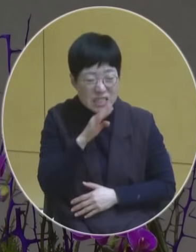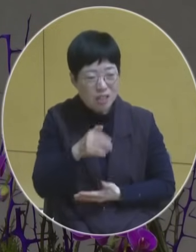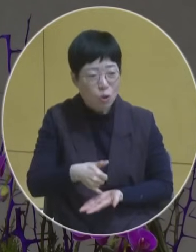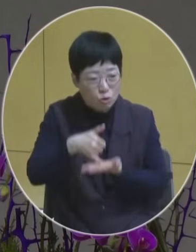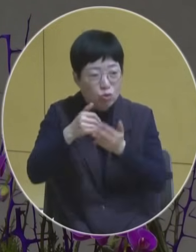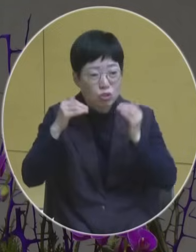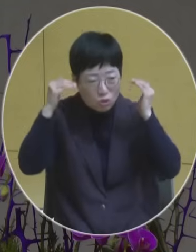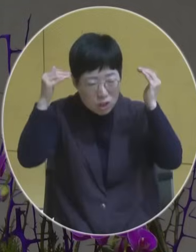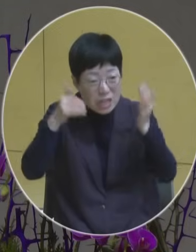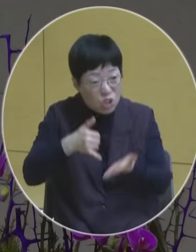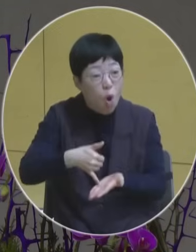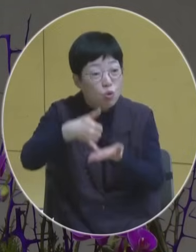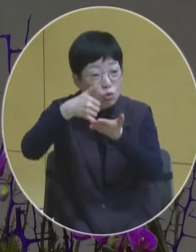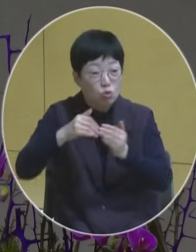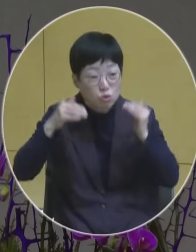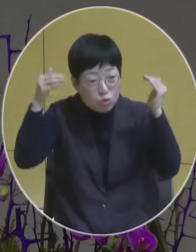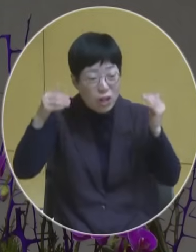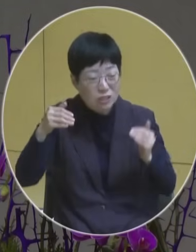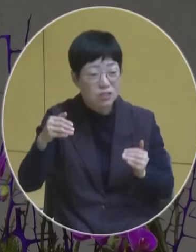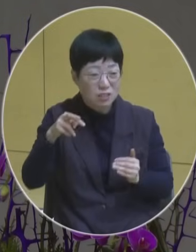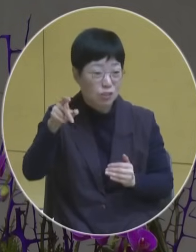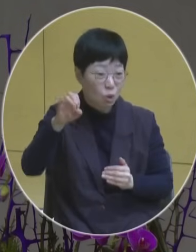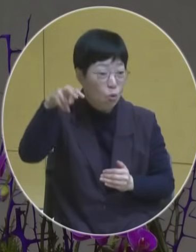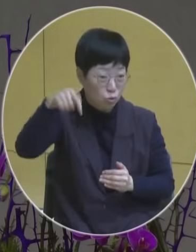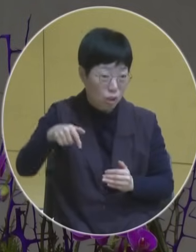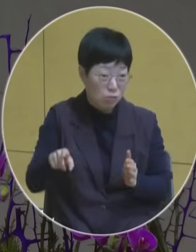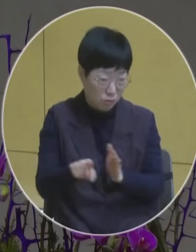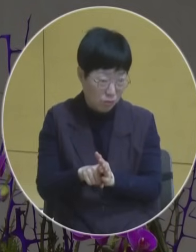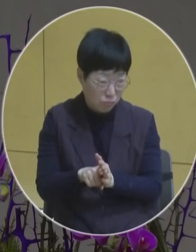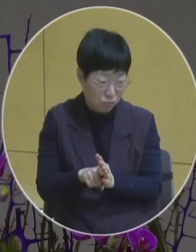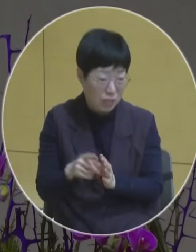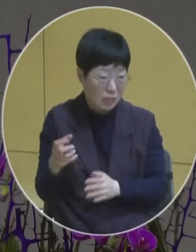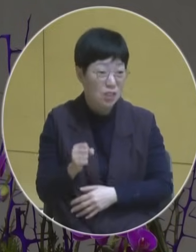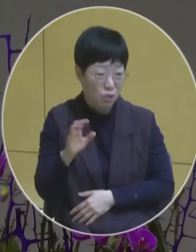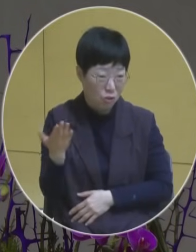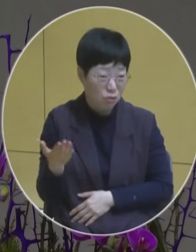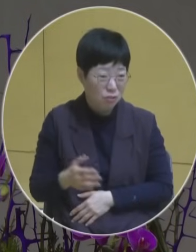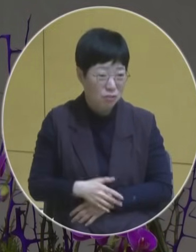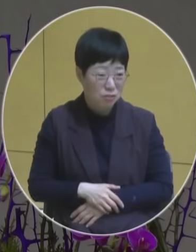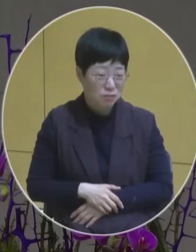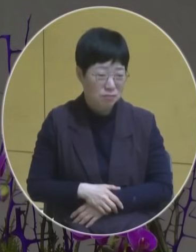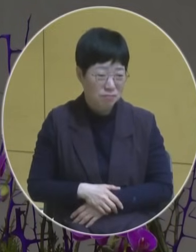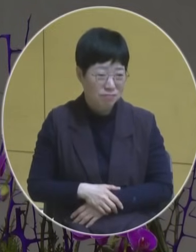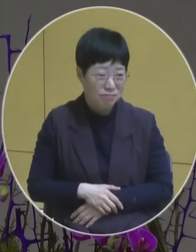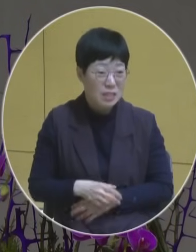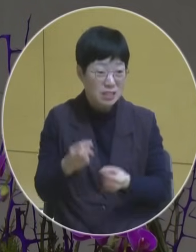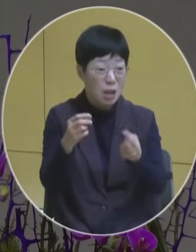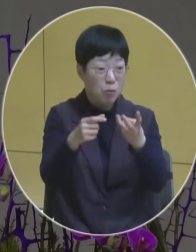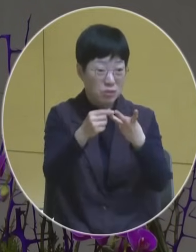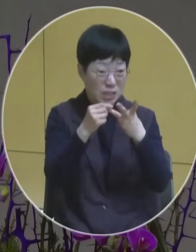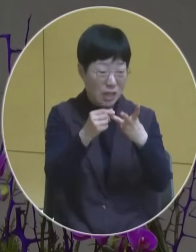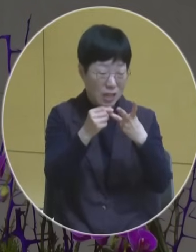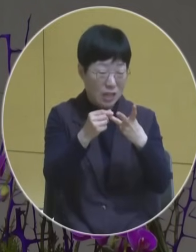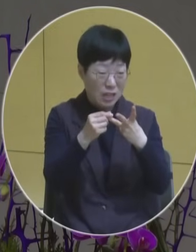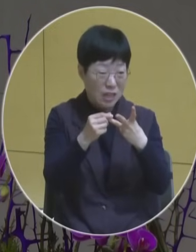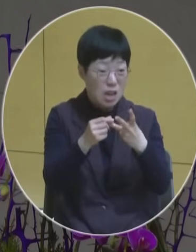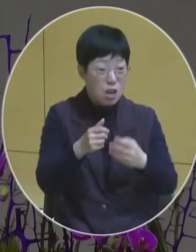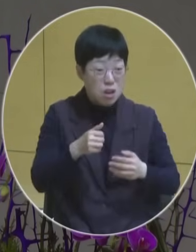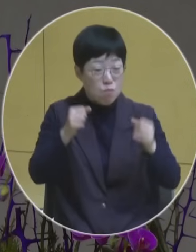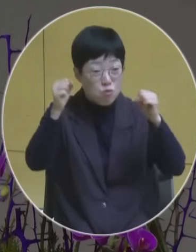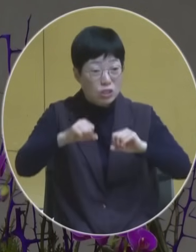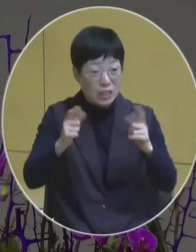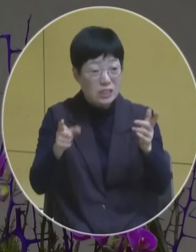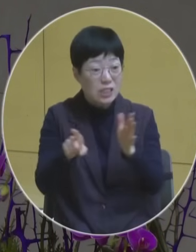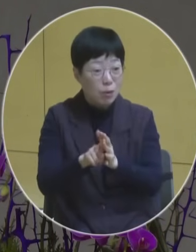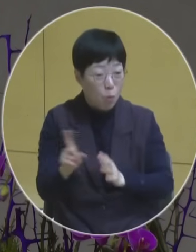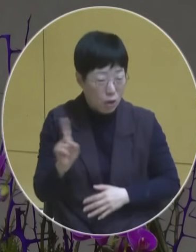된다는 것, 성장한다는 것. 성장하는 신앙은 무너지지 않습니다. 아멘. 예. 세 번째 무너지지 않는